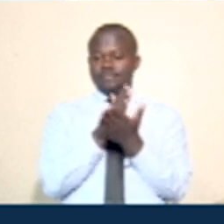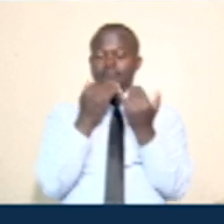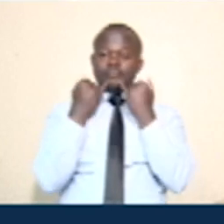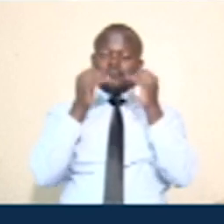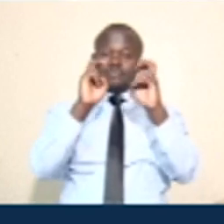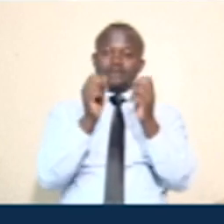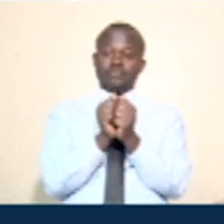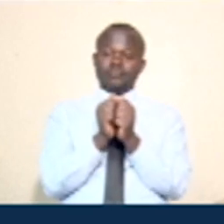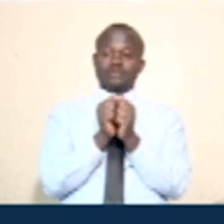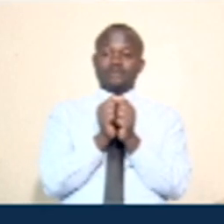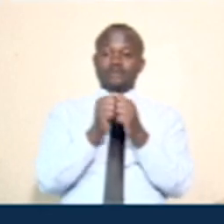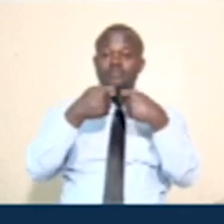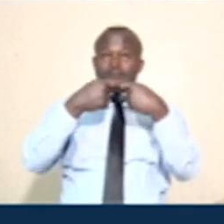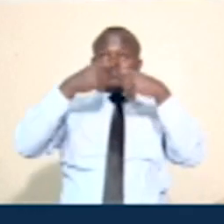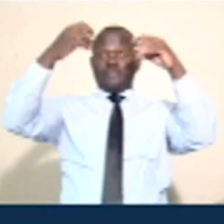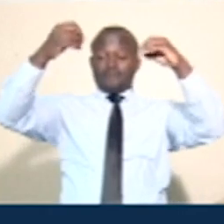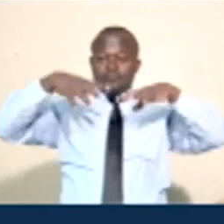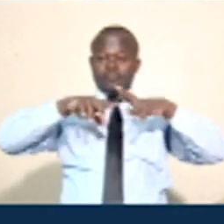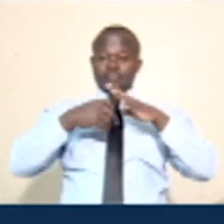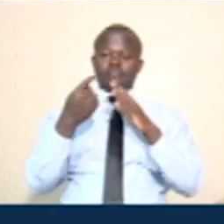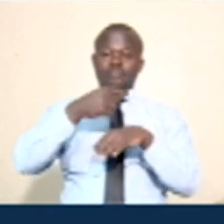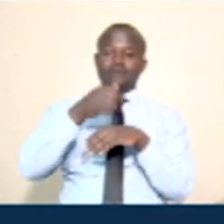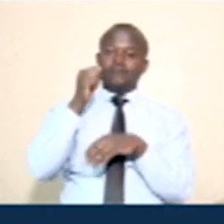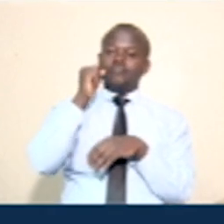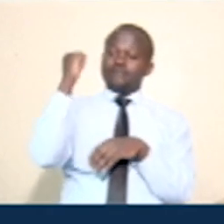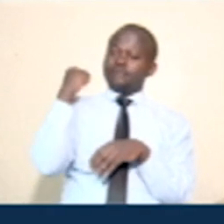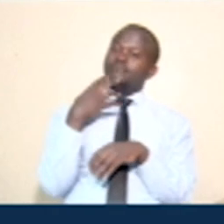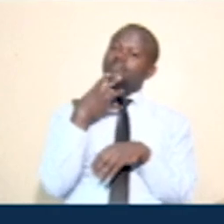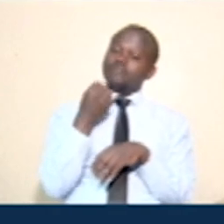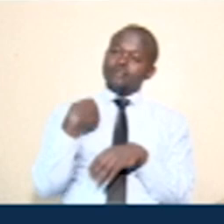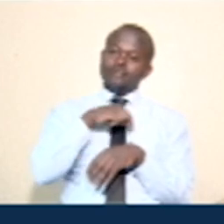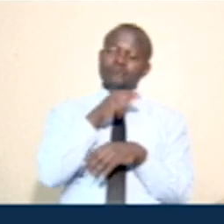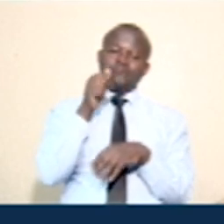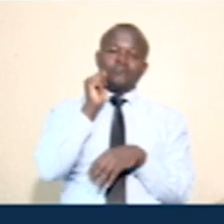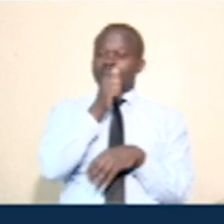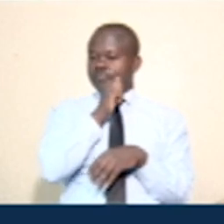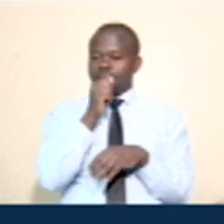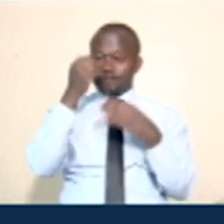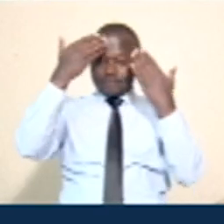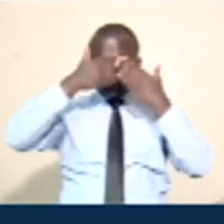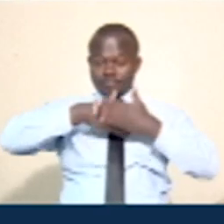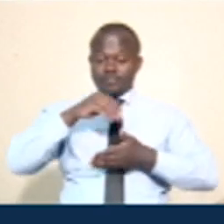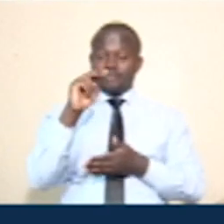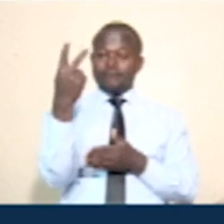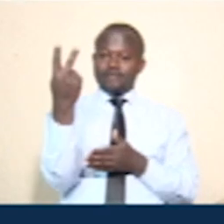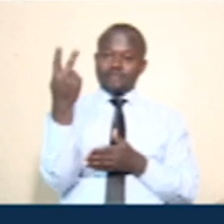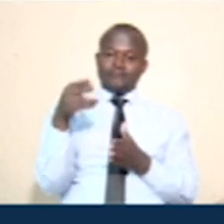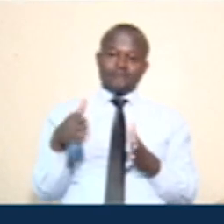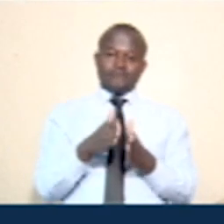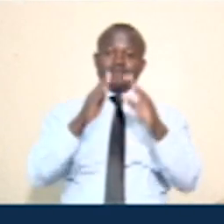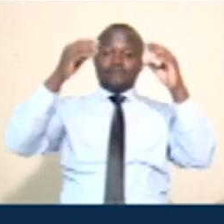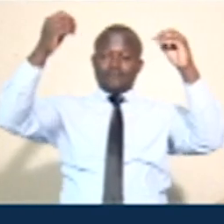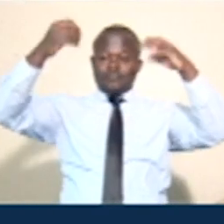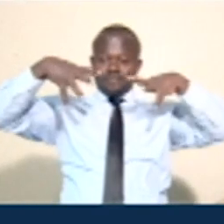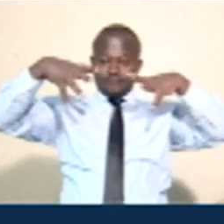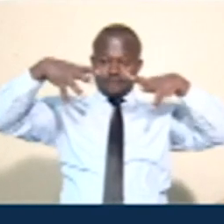nakubwira ko gucana byatangiye ku munsi w'ejo wa gatanu ubu turi ku wa gatandatu ni ijoro rya kabiri uyu imihanda